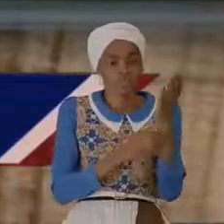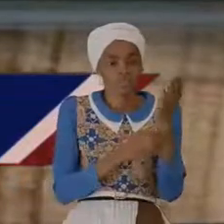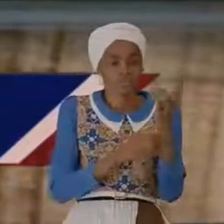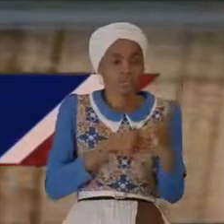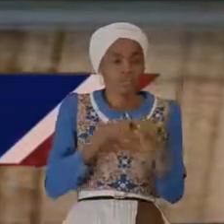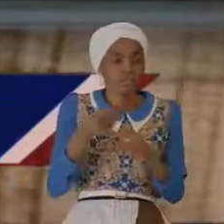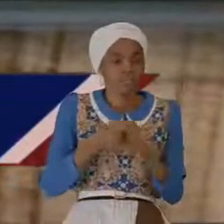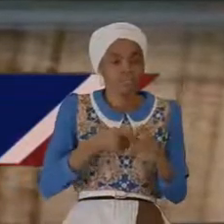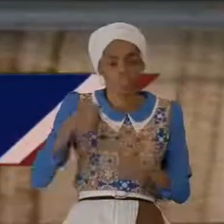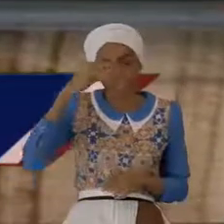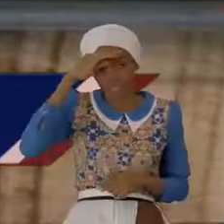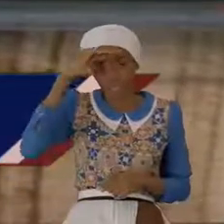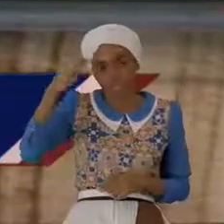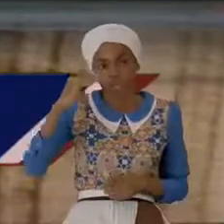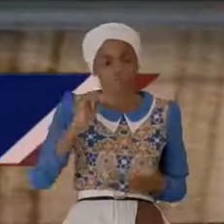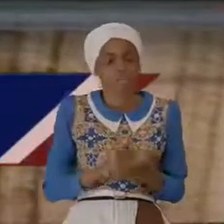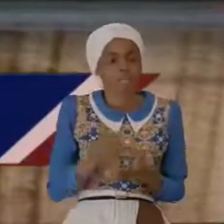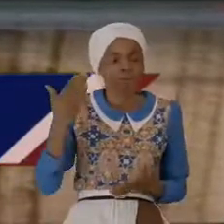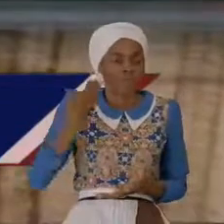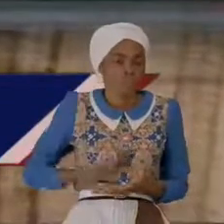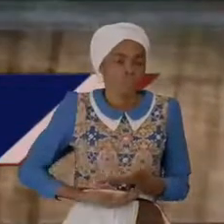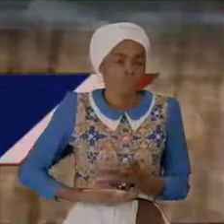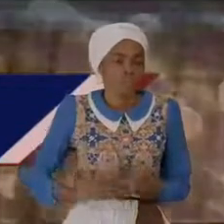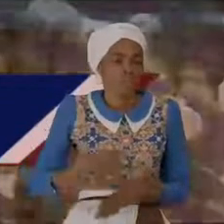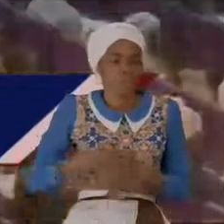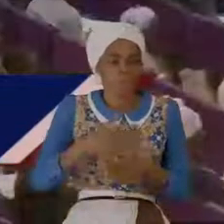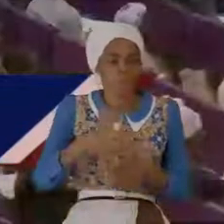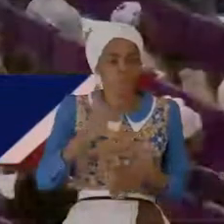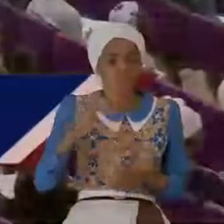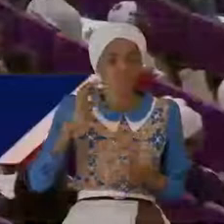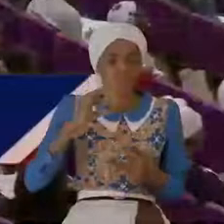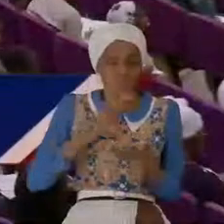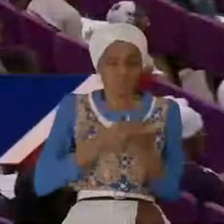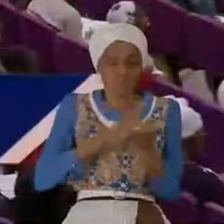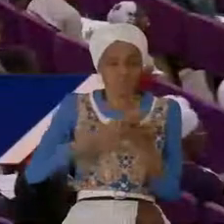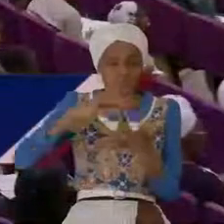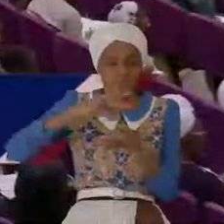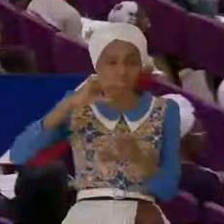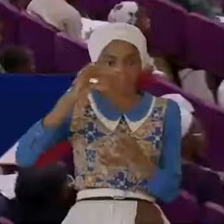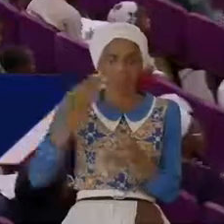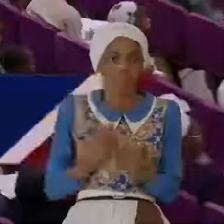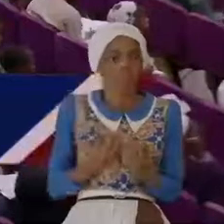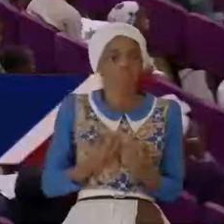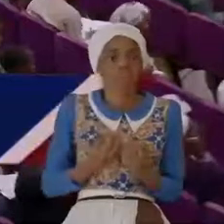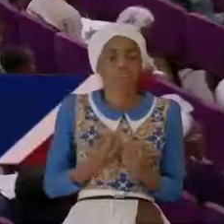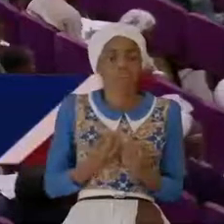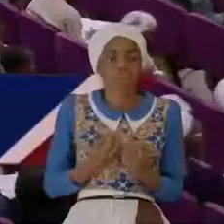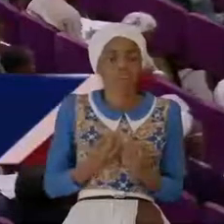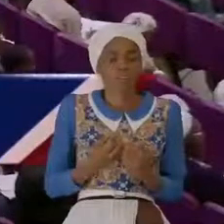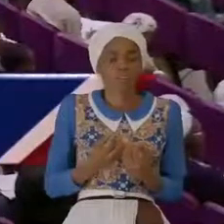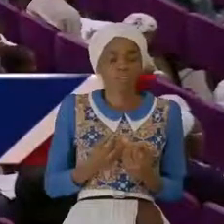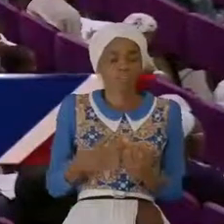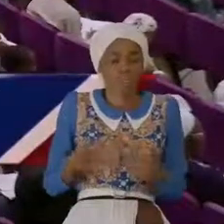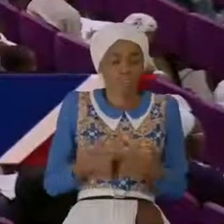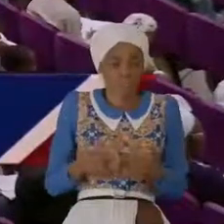celui qui était né selon la chair persécutait celui qui était né selon l'esprit. Ainsi